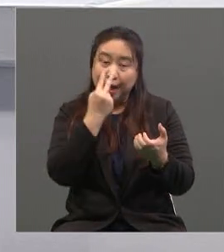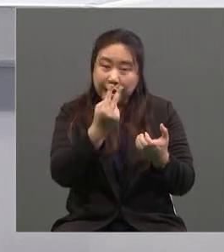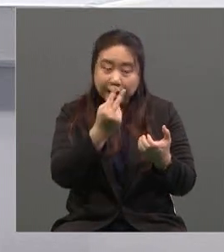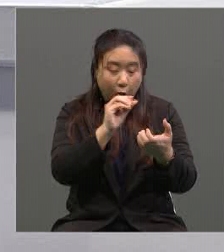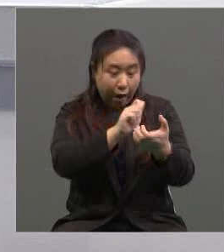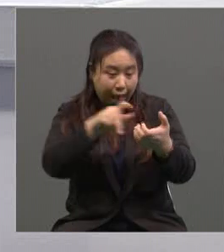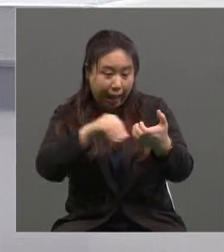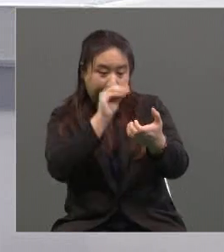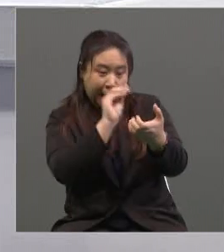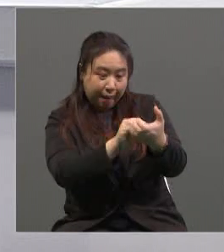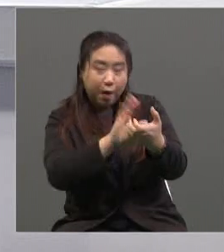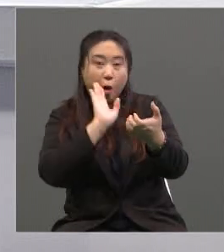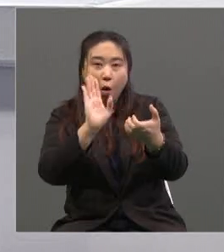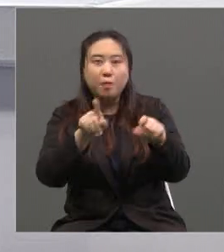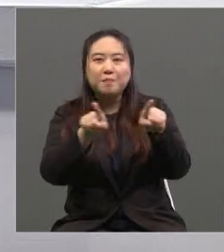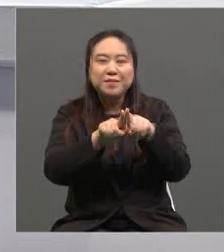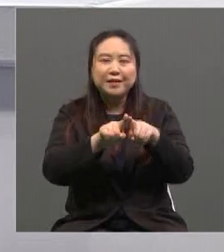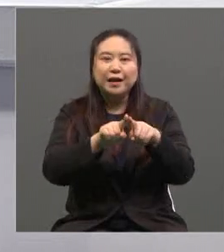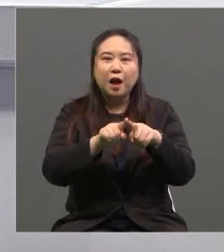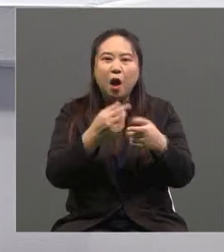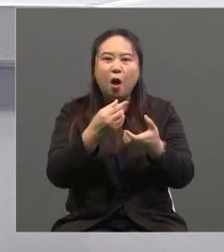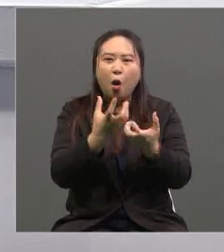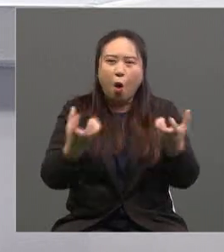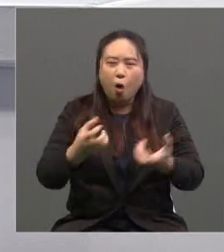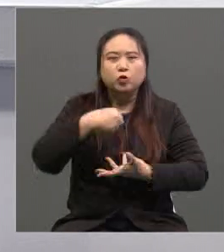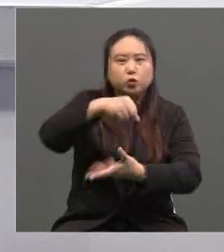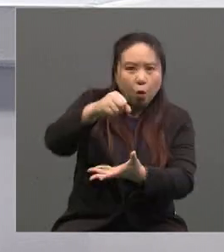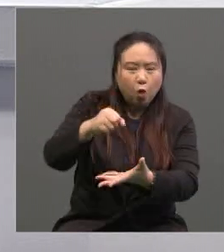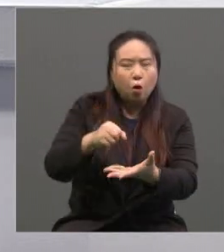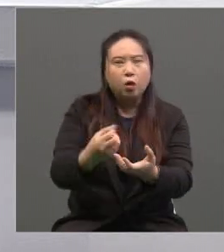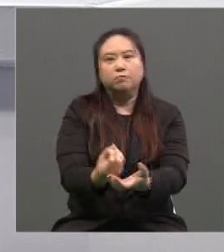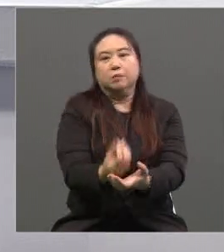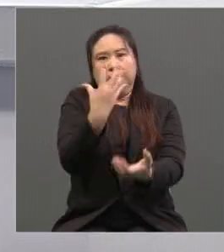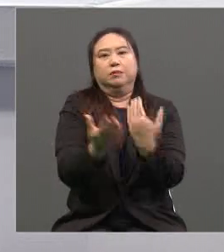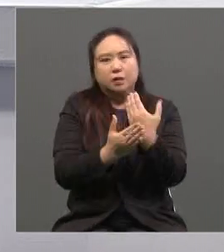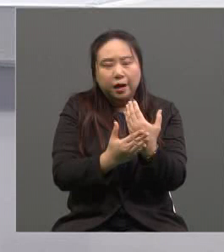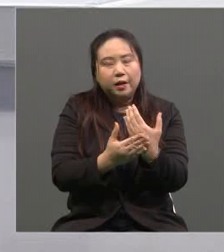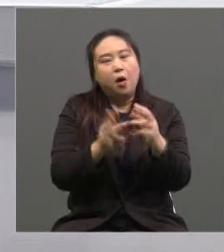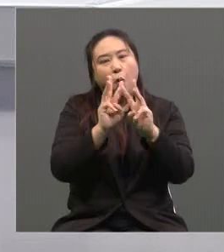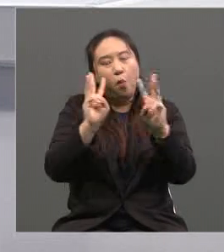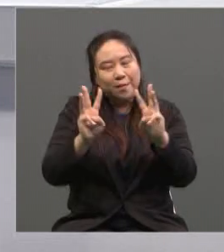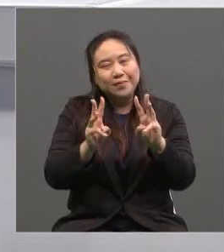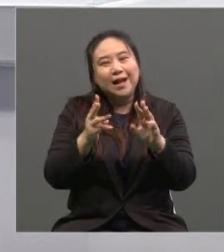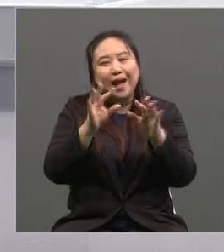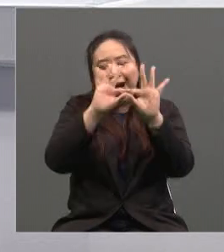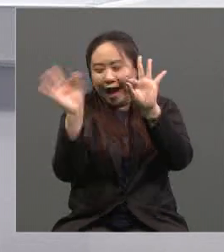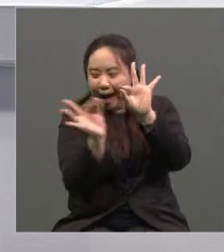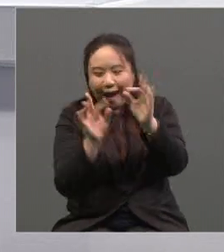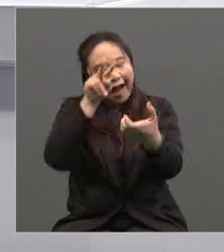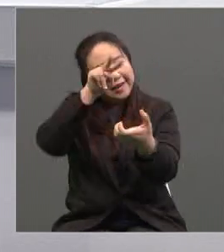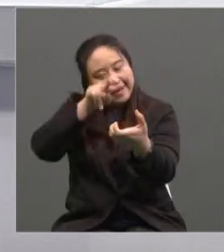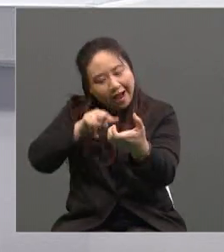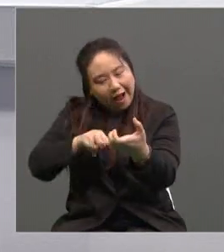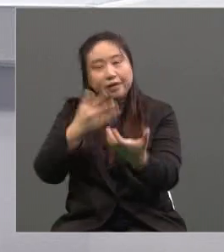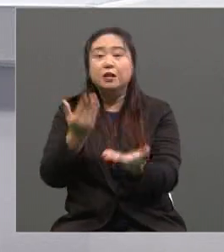นิยาย อือ ่าม เว็บไซต์แบบส่งอาหารอะไรแบบเนี้ยเข ฮ าก็ ะ แจ้งเตือนกันมาร วมไปถึงเว็บไซต์ที่เกี่ยวข้องกับห้าง